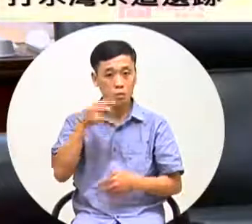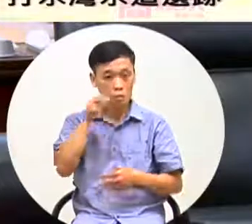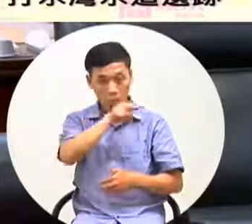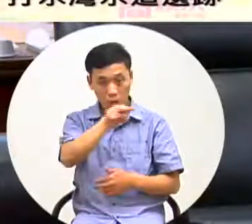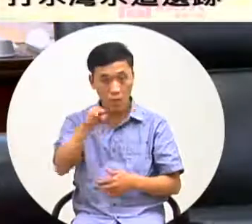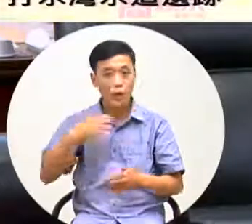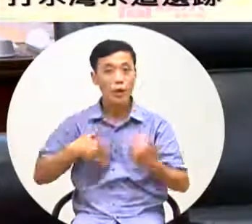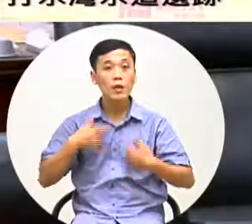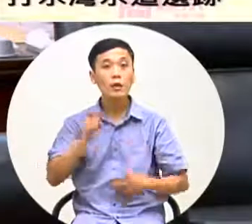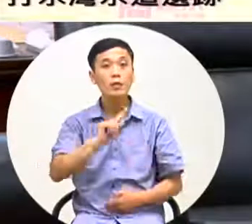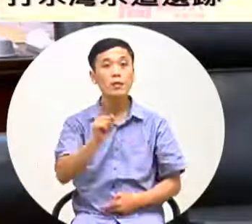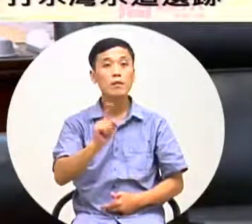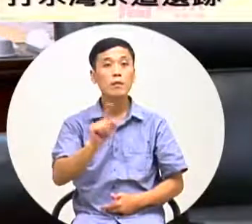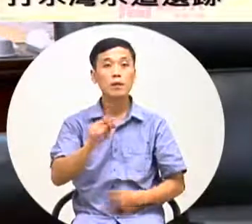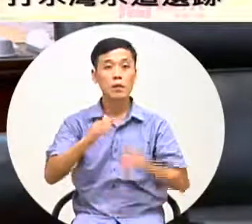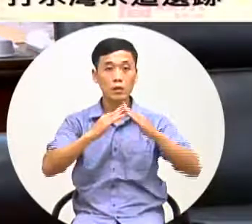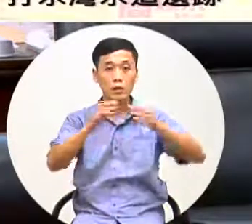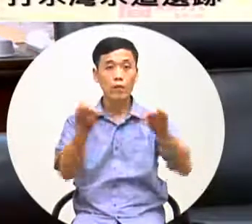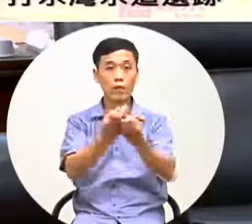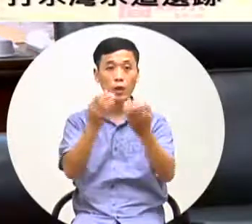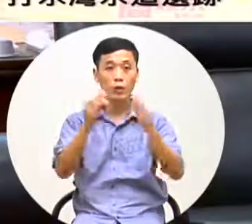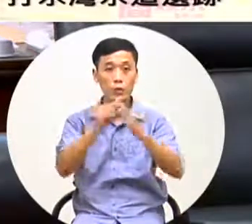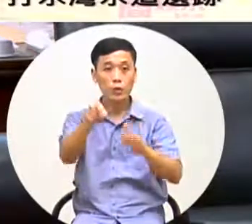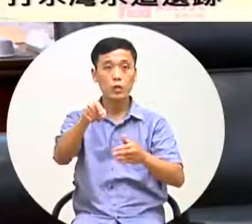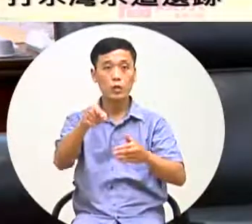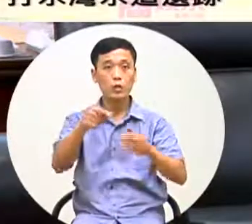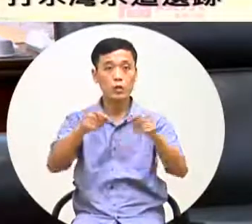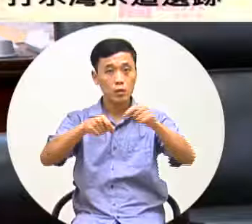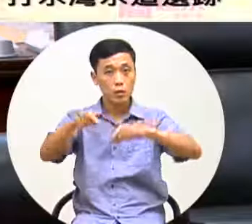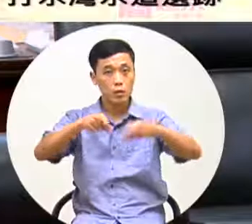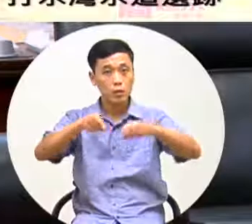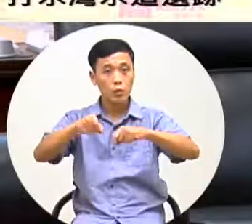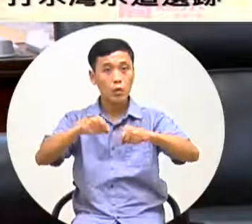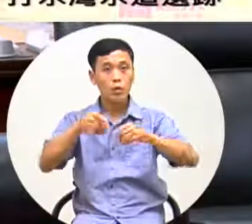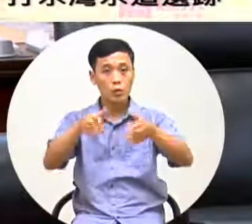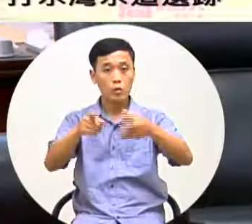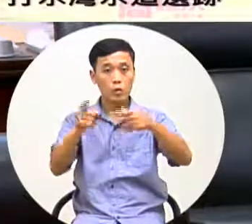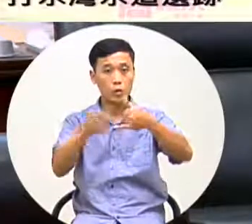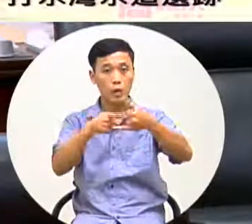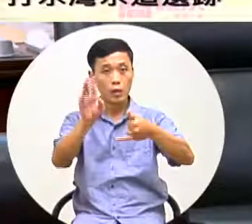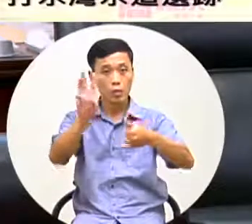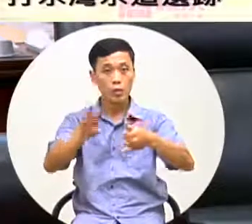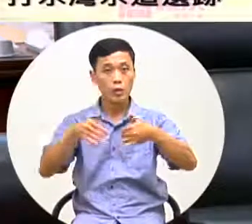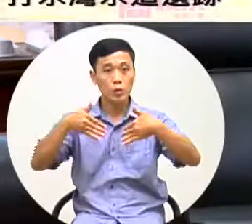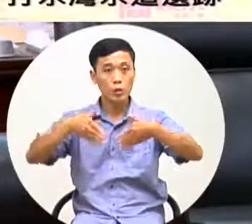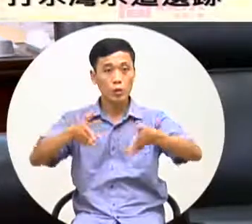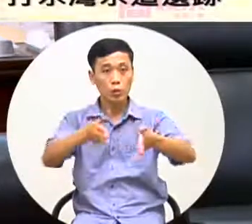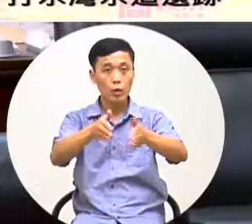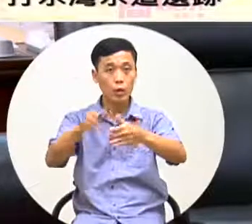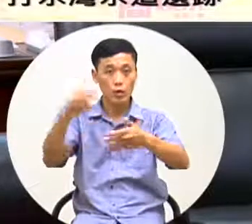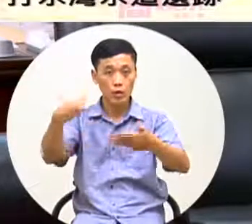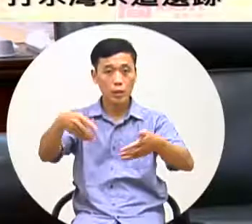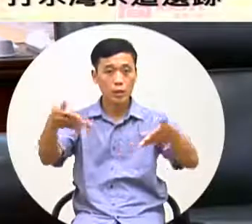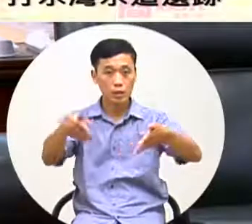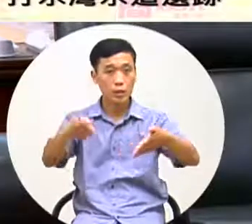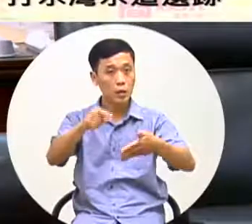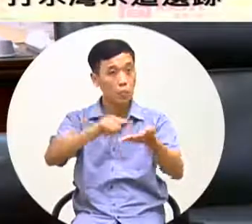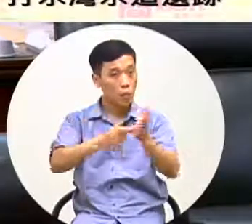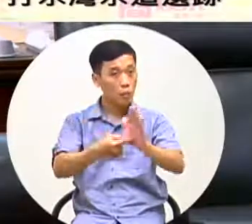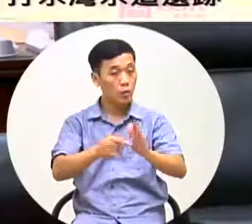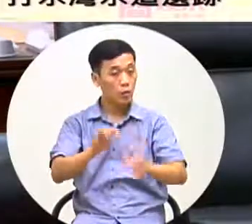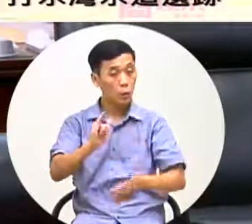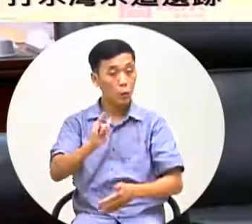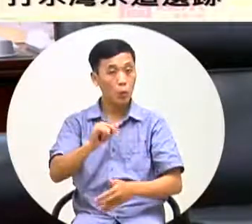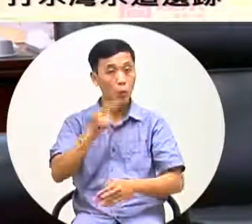这个新兵计划的一个整个打水湾水道的重建，其实它的效果出来的。我最底下老，好，这水是从